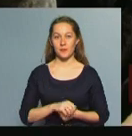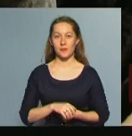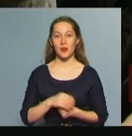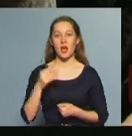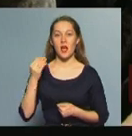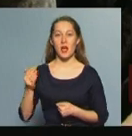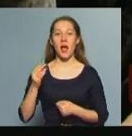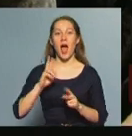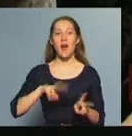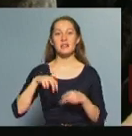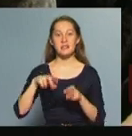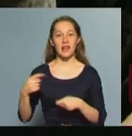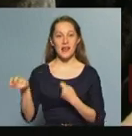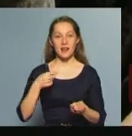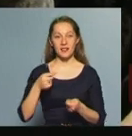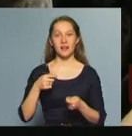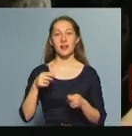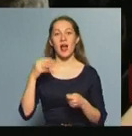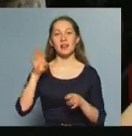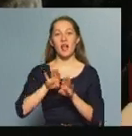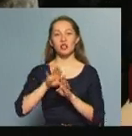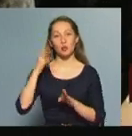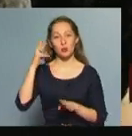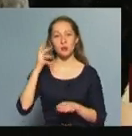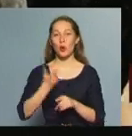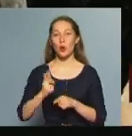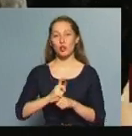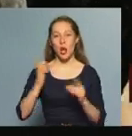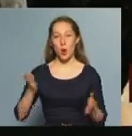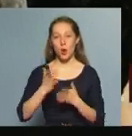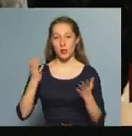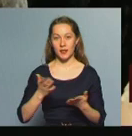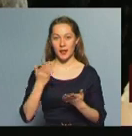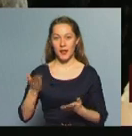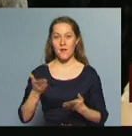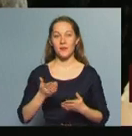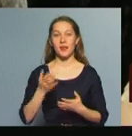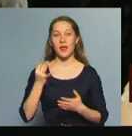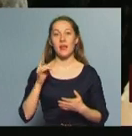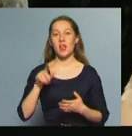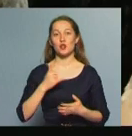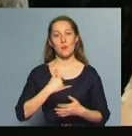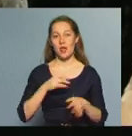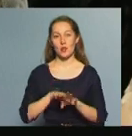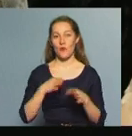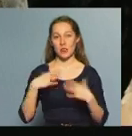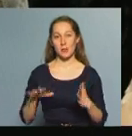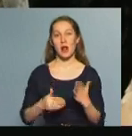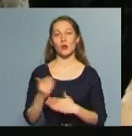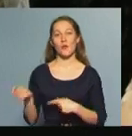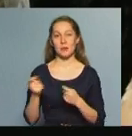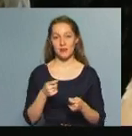с Австралии, а также получаем с Турции. Они очень легкие и шкуры премиум-класса. Этих шуб еще не было даже у меня. Вот только новенькие, как бы